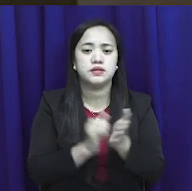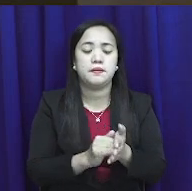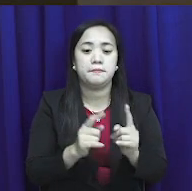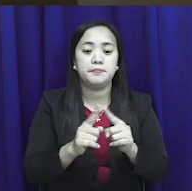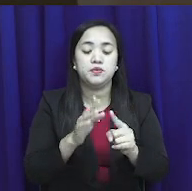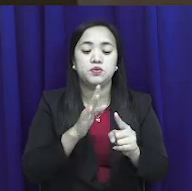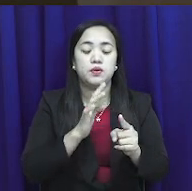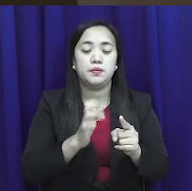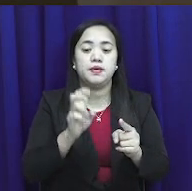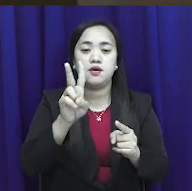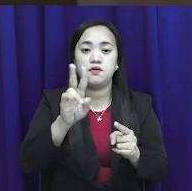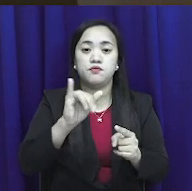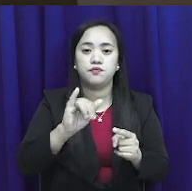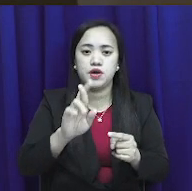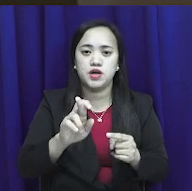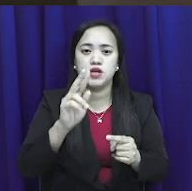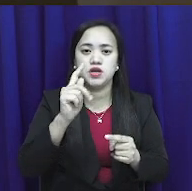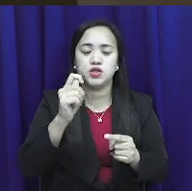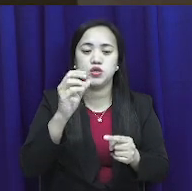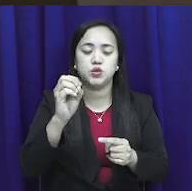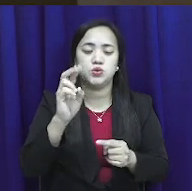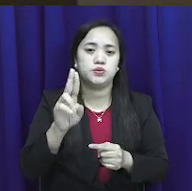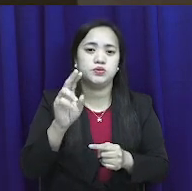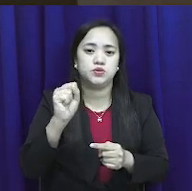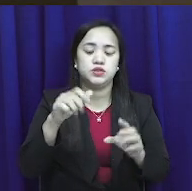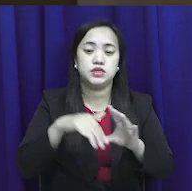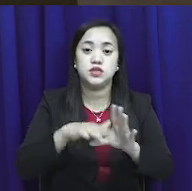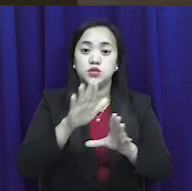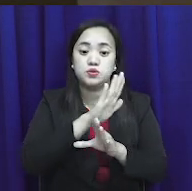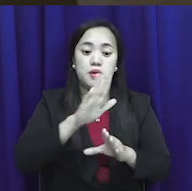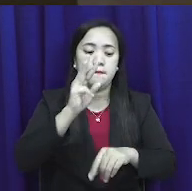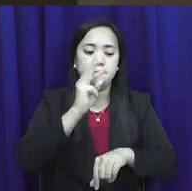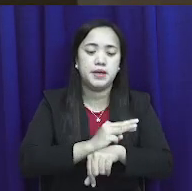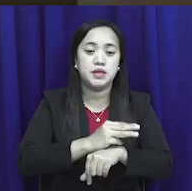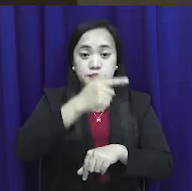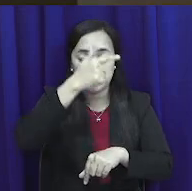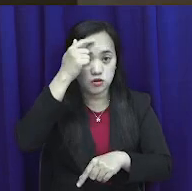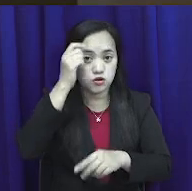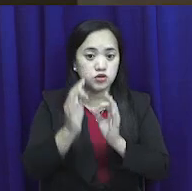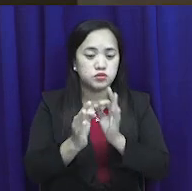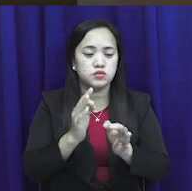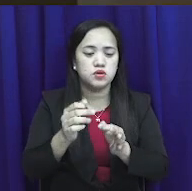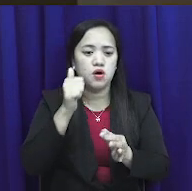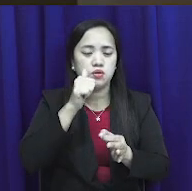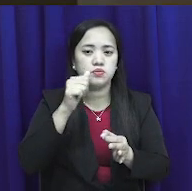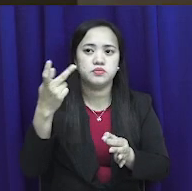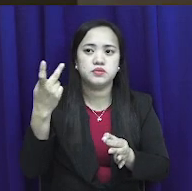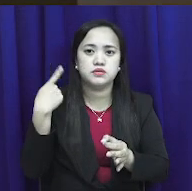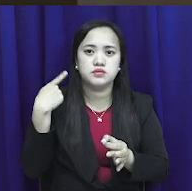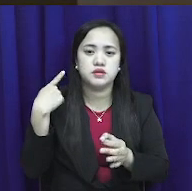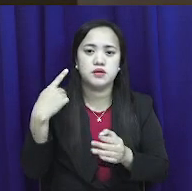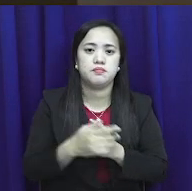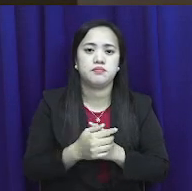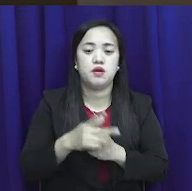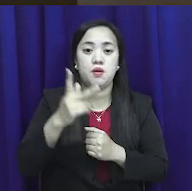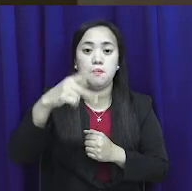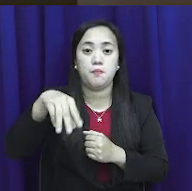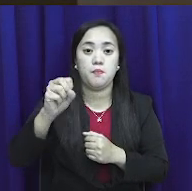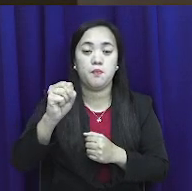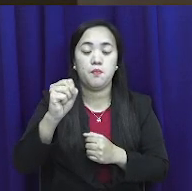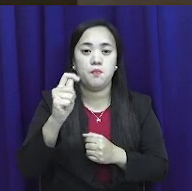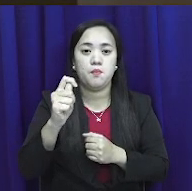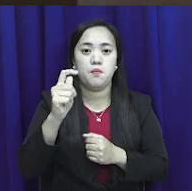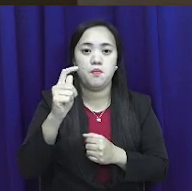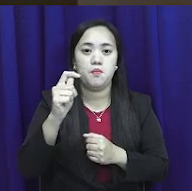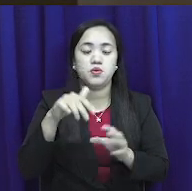virtue sa Ministry niyo amen amen It's because pag nasanay kayo sa puro selfie ninyo at kapost sa Facebook May